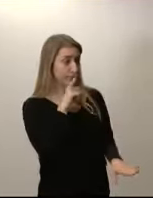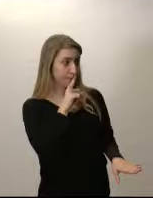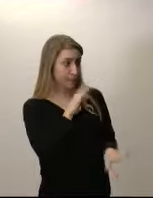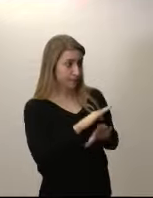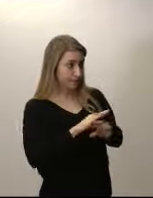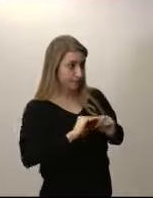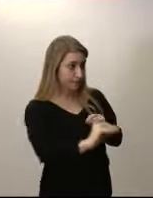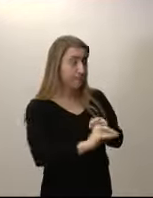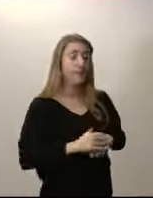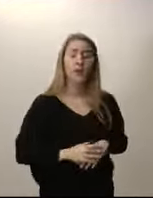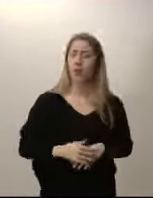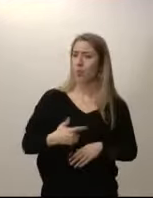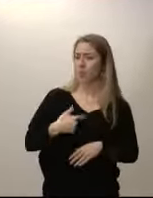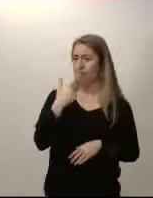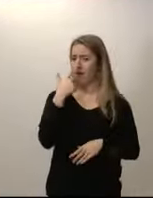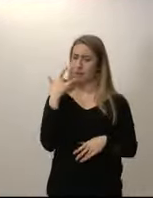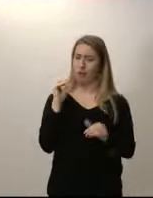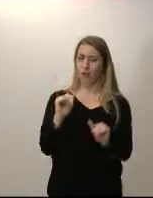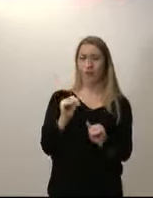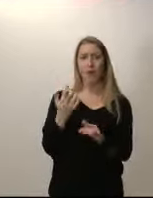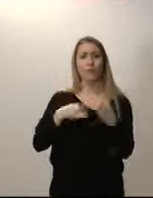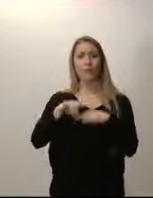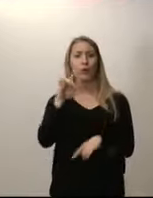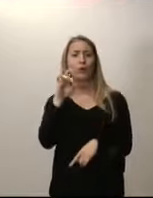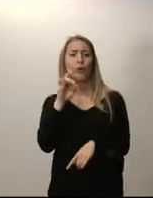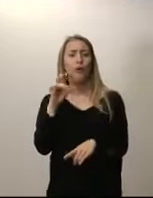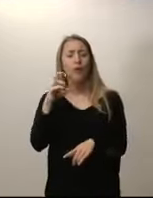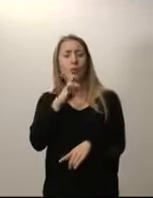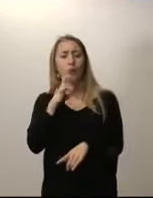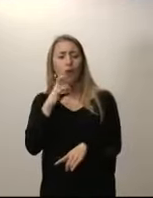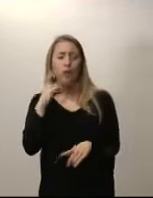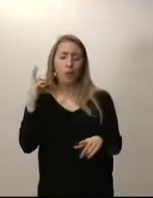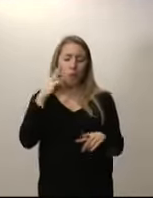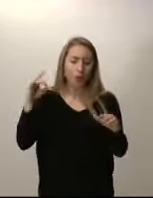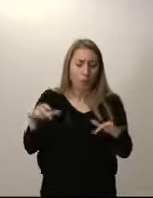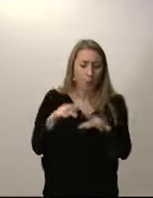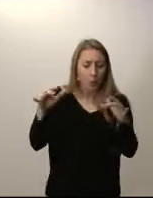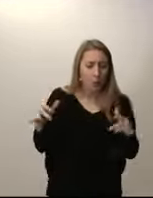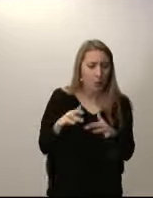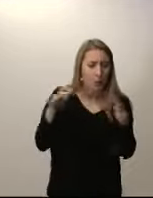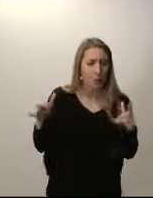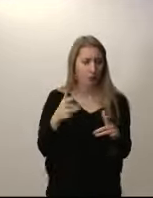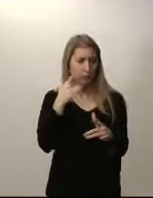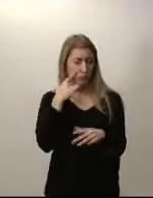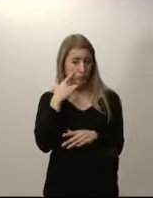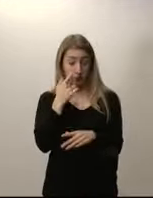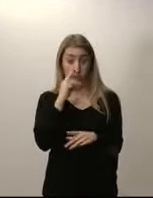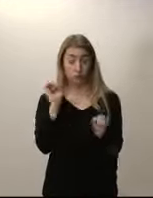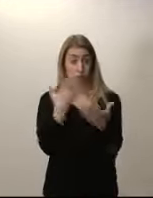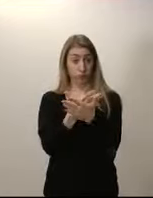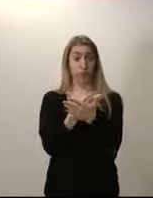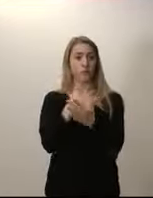tout de même qu'il est fort de café. Vous parliez de café ou de mare de café. Moi, je dis il est fort de café. D'entendre tout de même quelqu'un,